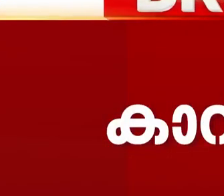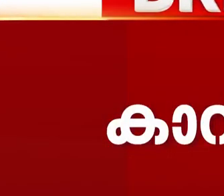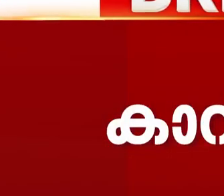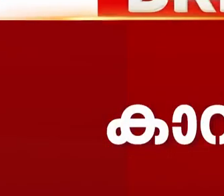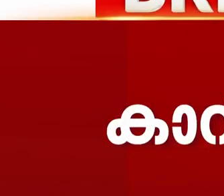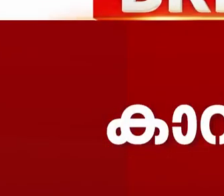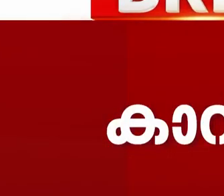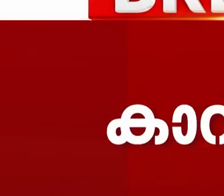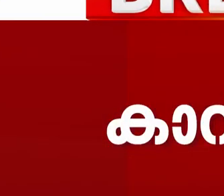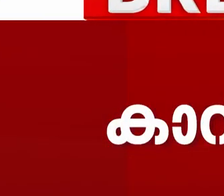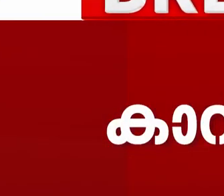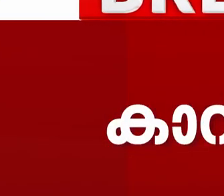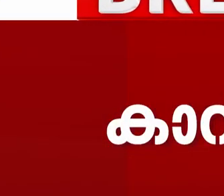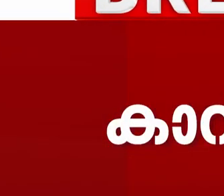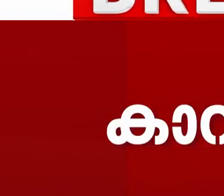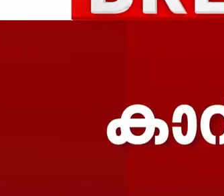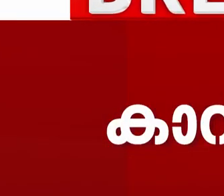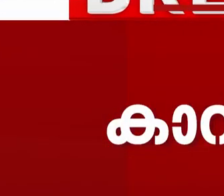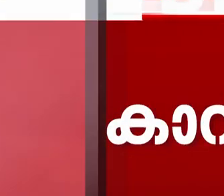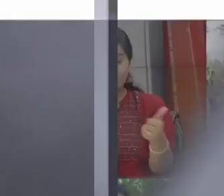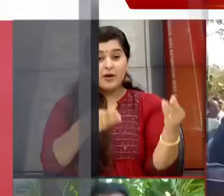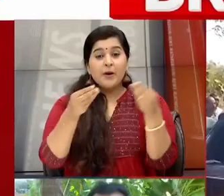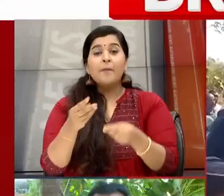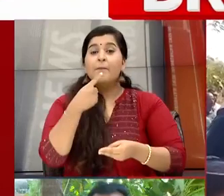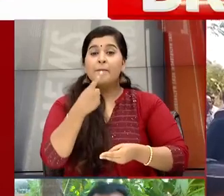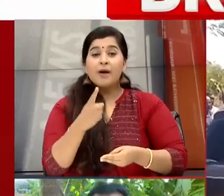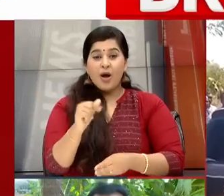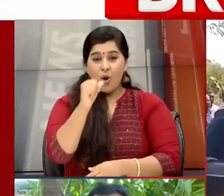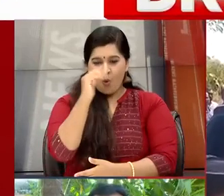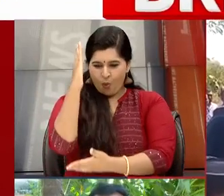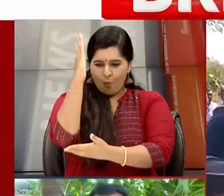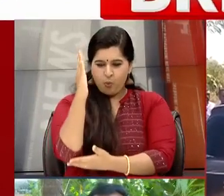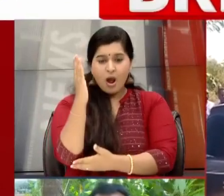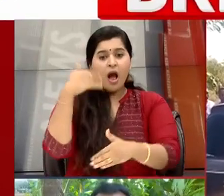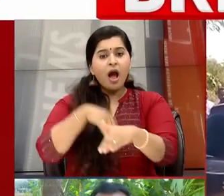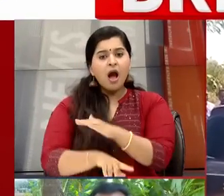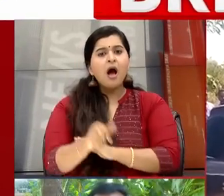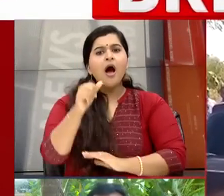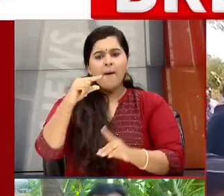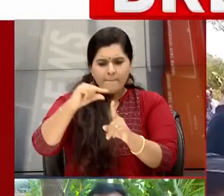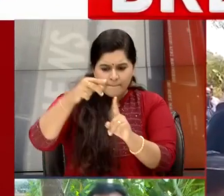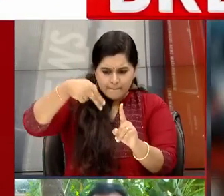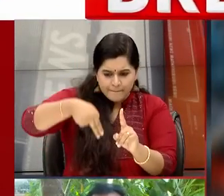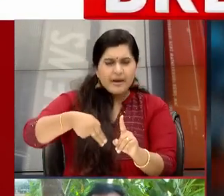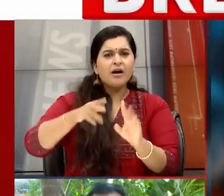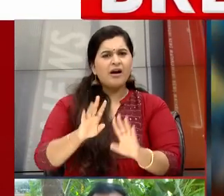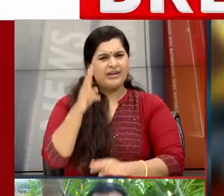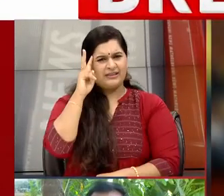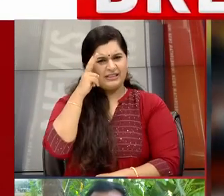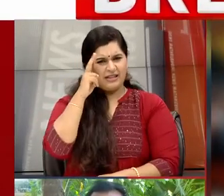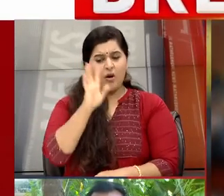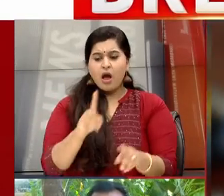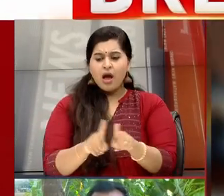ഫോറൻസിക്കിന് ലഭിച്ച അത് പെട്രോൾ, അതായത് കുപ്പിക്കുള്ളിൽ പെട്രോൾ കിട്ടി എന്നതാണ് ഫോറൻസിക് വ്യക്തമാക്കുന്നത്. അത് ആ അതും സംബന്ധിച്ച